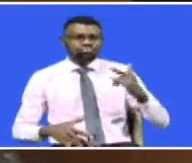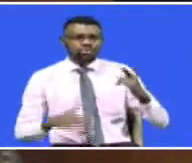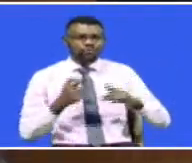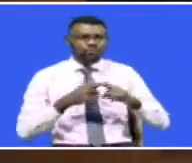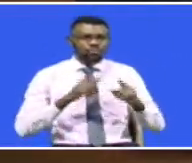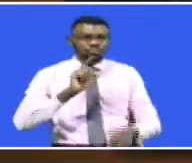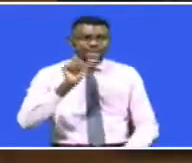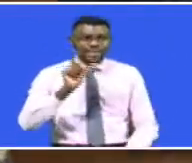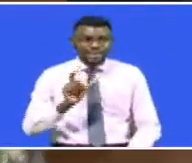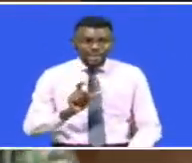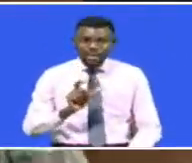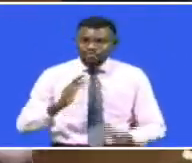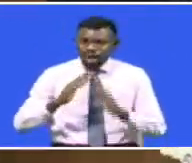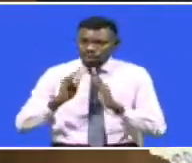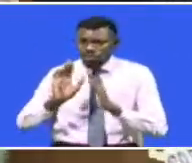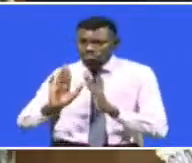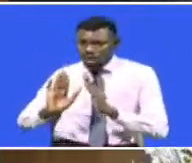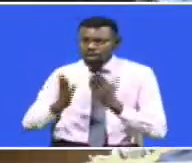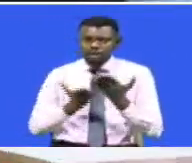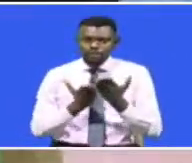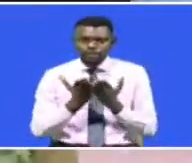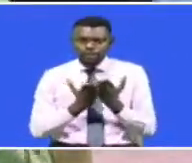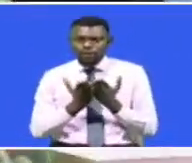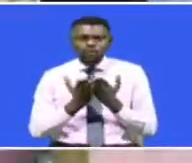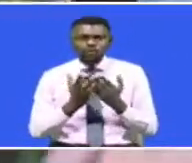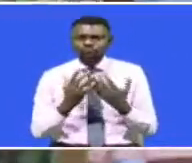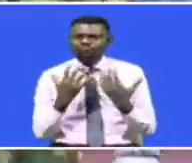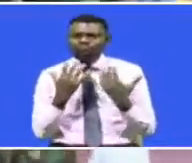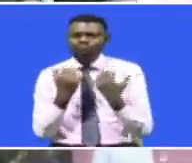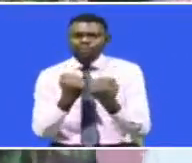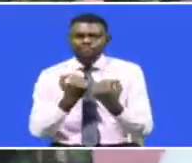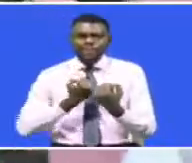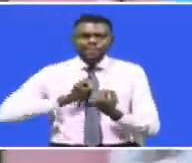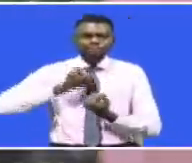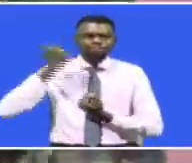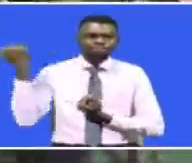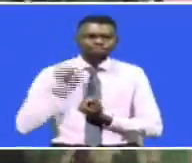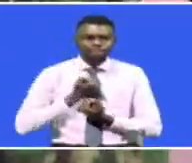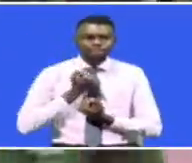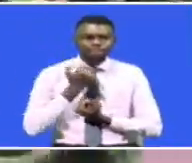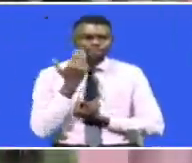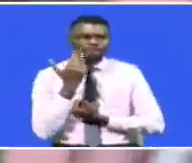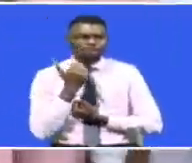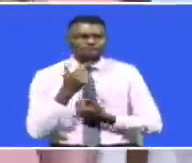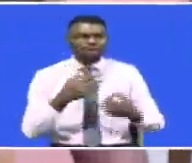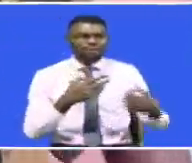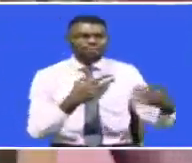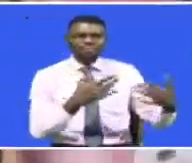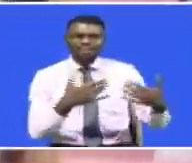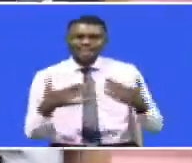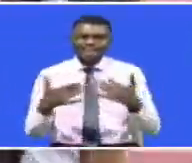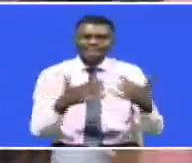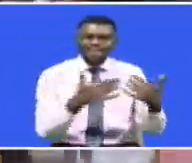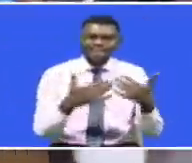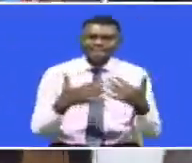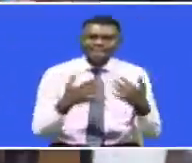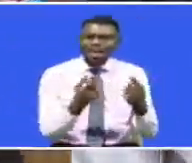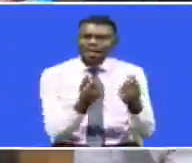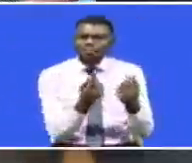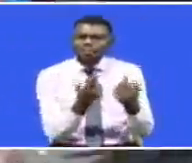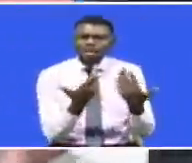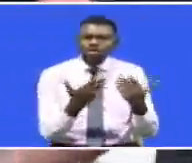kisu hadi kufa nyumbani kwake eneo la Mnarani mjini Kilifi kufuatia ugomvi kuhusu madai ya kupotea kwa kiwango cha pesa